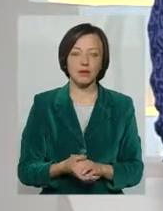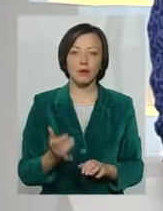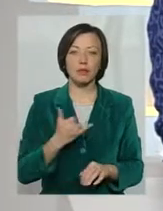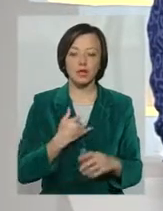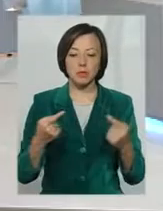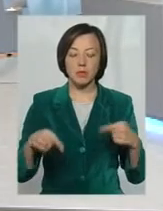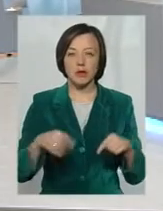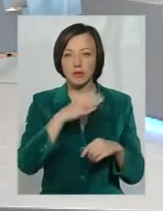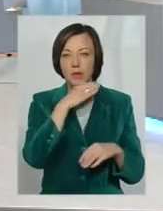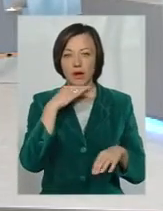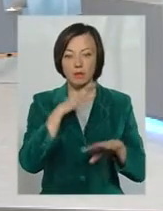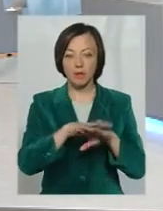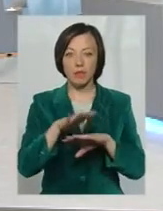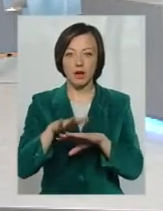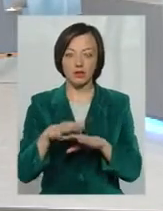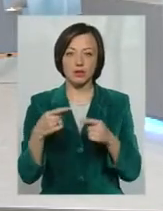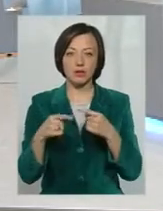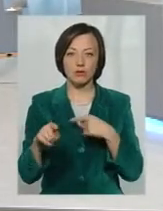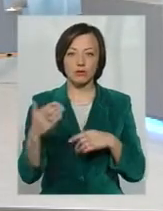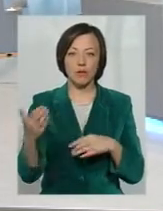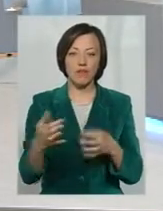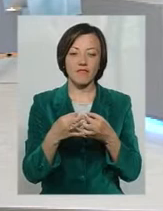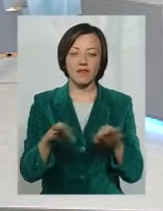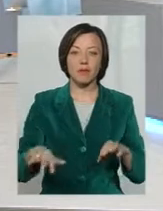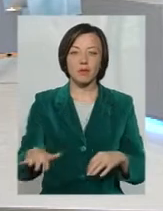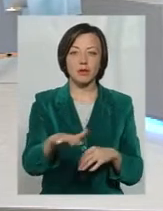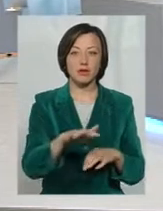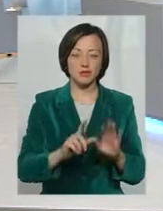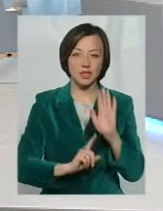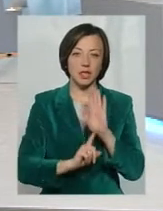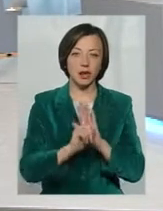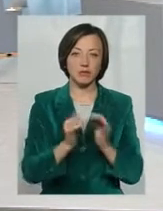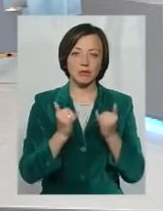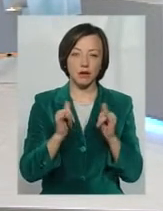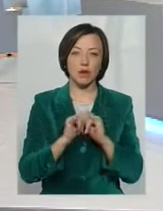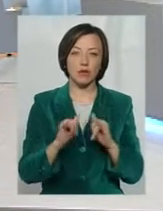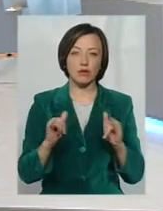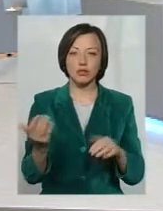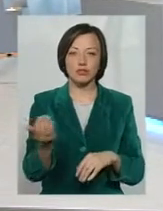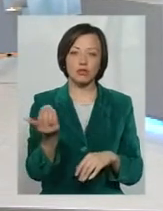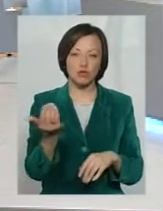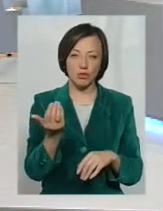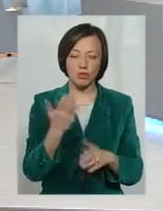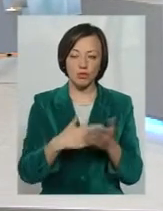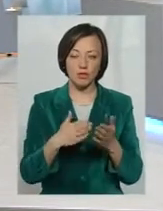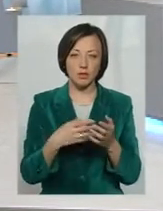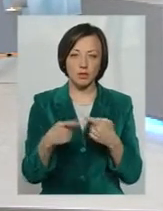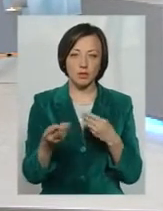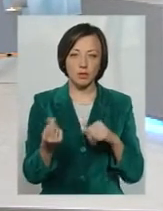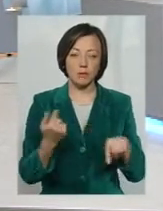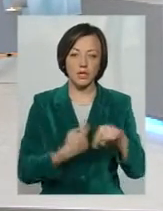банків, з іншого боку, вивільнилося чимало приміщень, які можуть стати стартом для розвитку чогось зовсім іншого